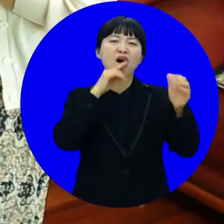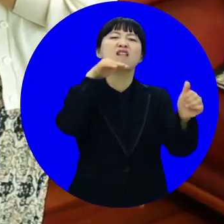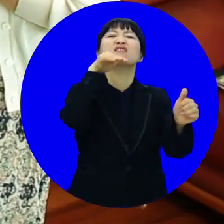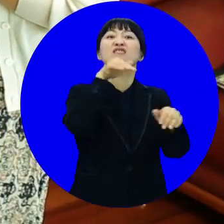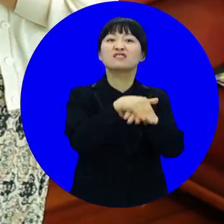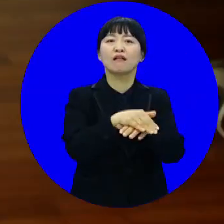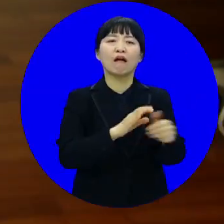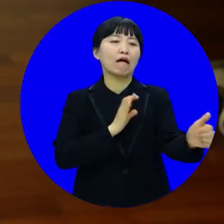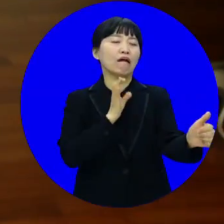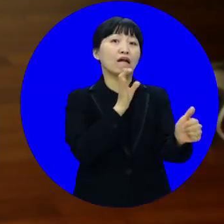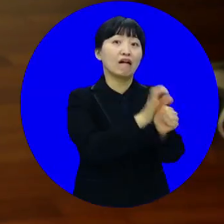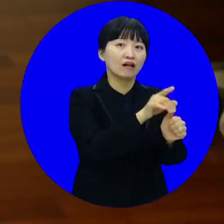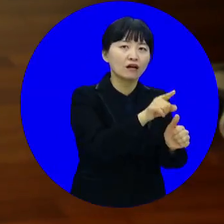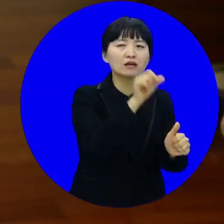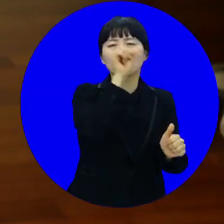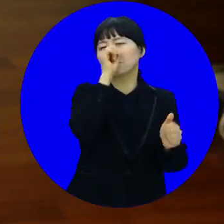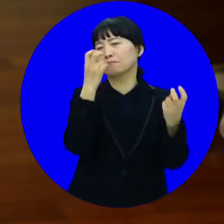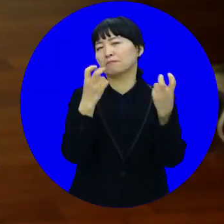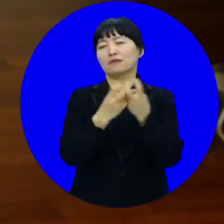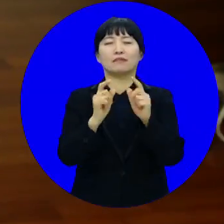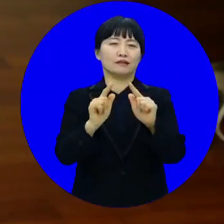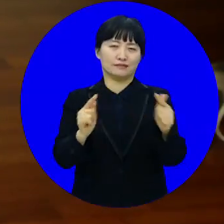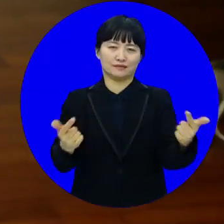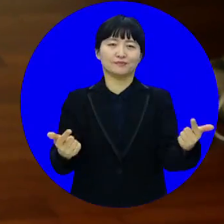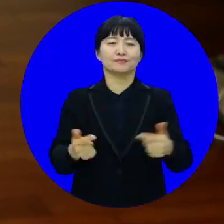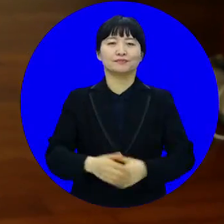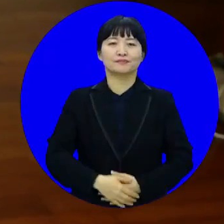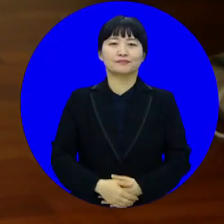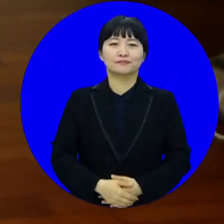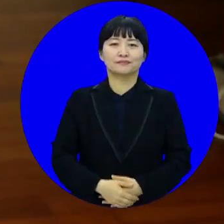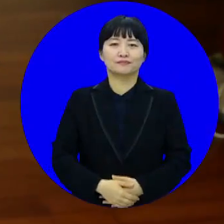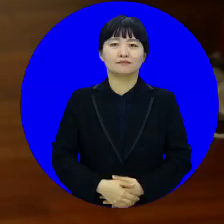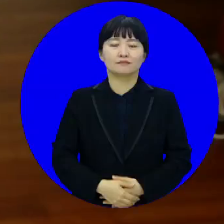아닙니다. 떠넘기는 거군요.